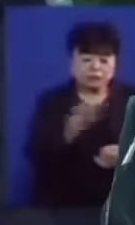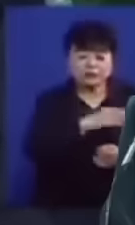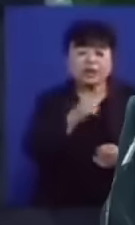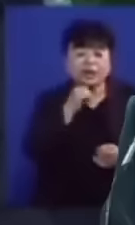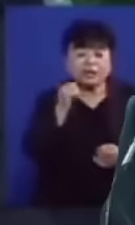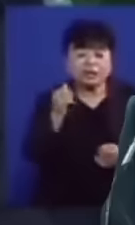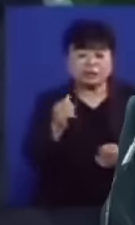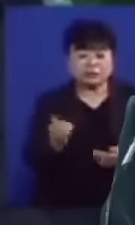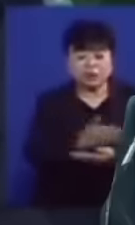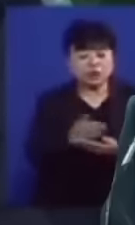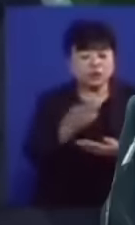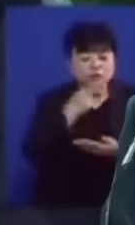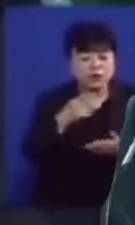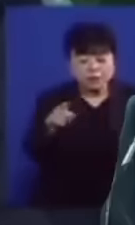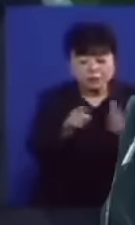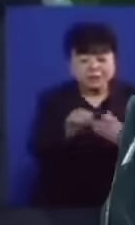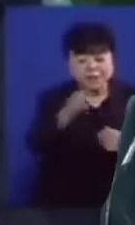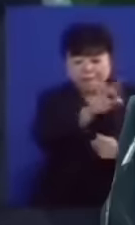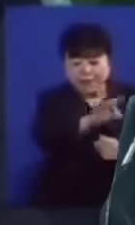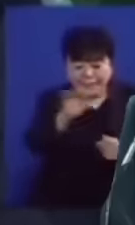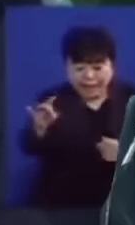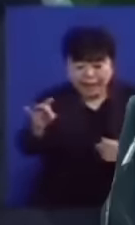없이 믿는 자마다